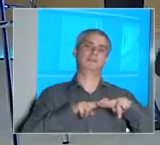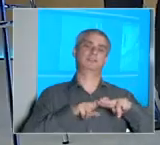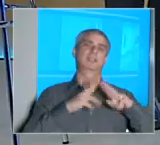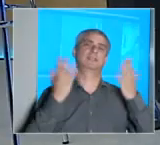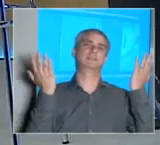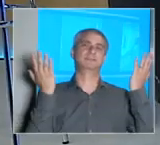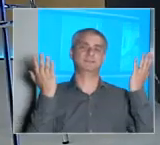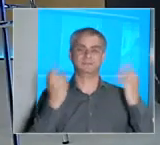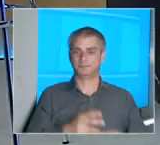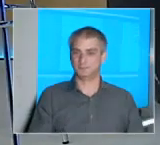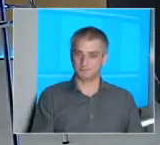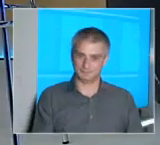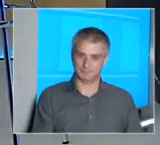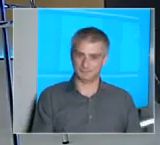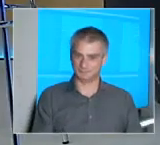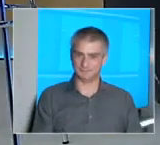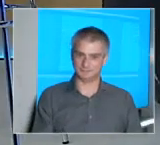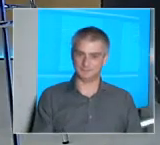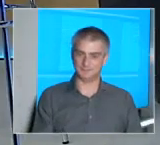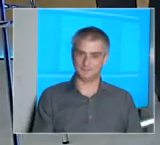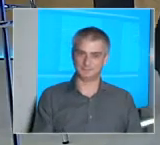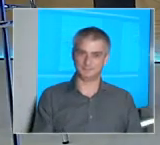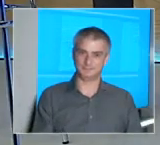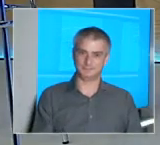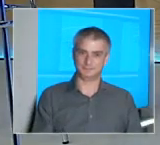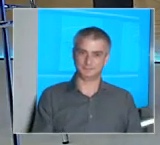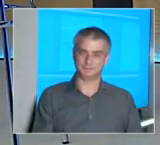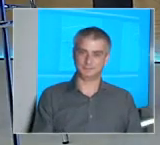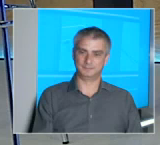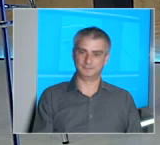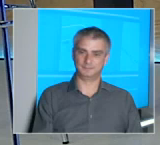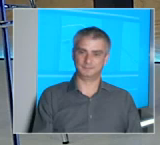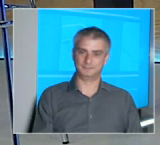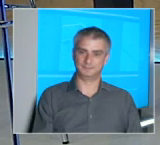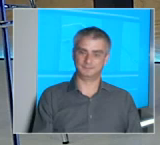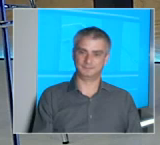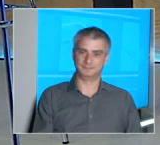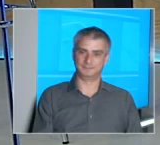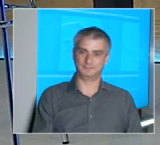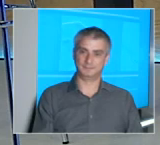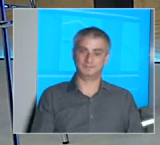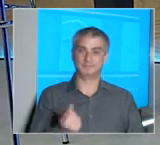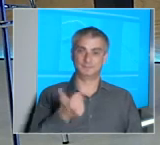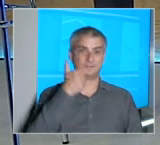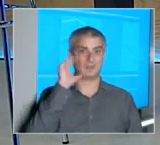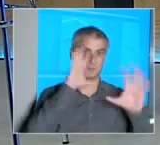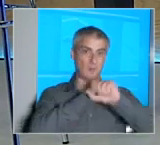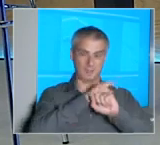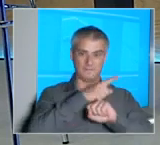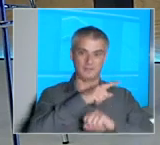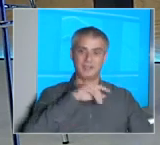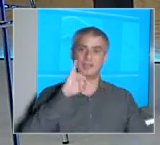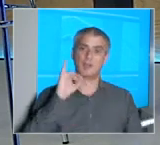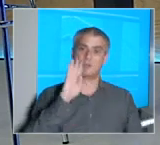בדיוק. או סגירת מעגל או תמונת ניצחון, מה שתבחר, תמונת ניצחון לזילבר. טוב, אז אתמול בערב דיווח